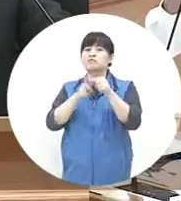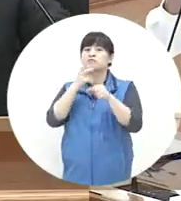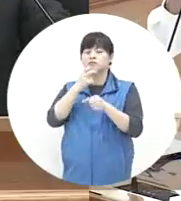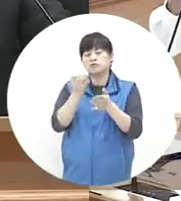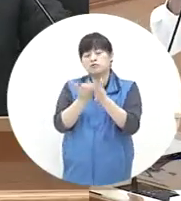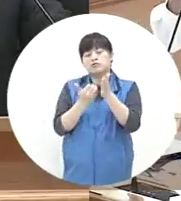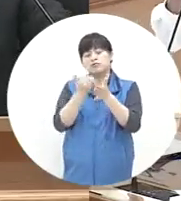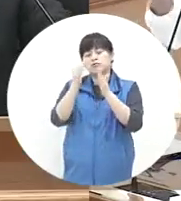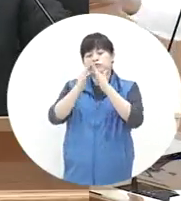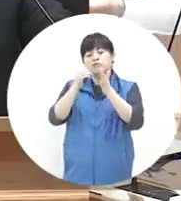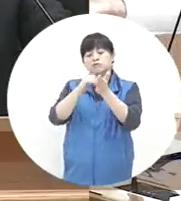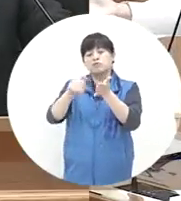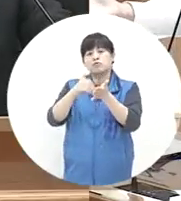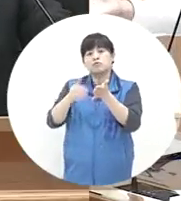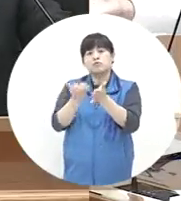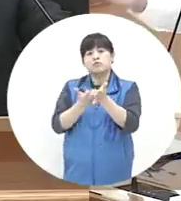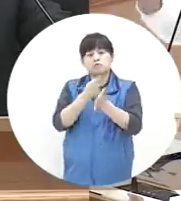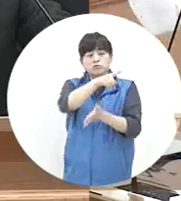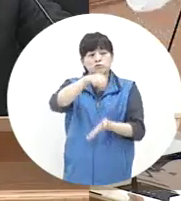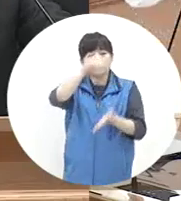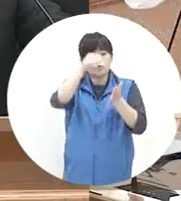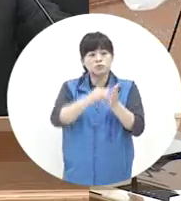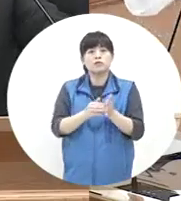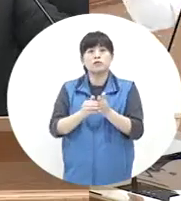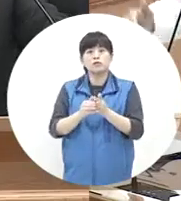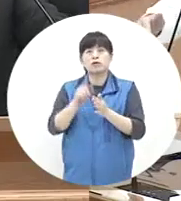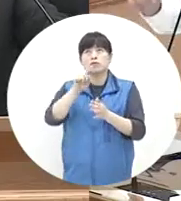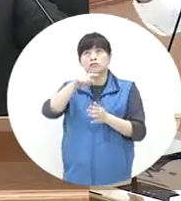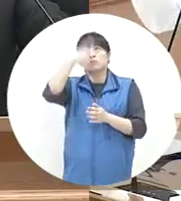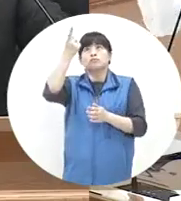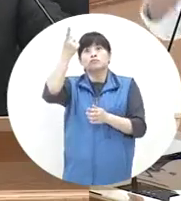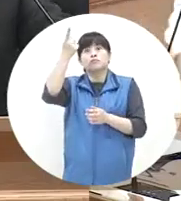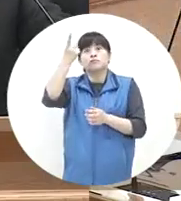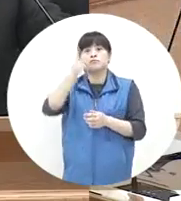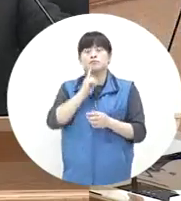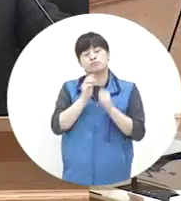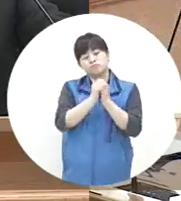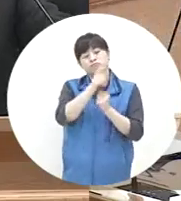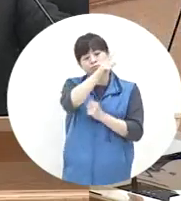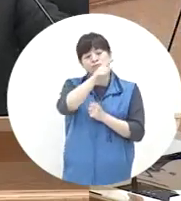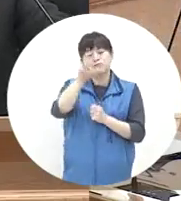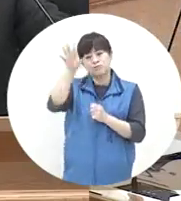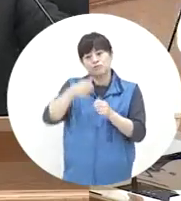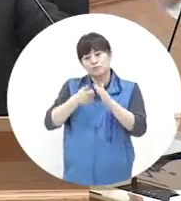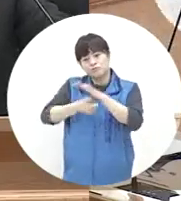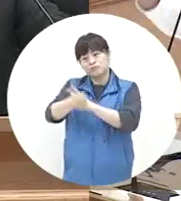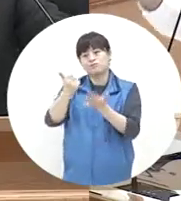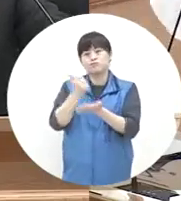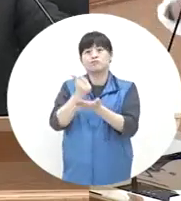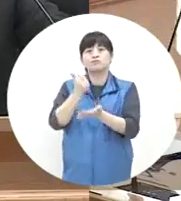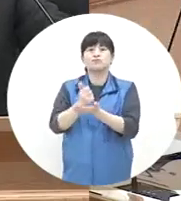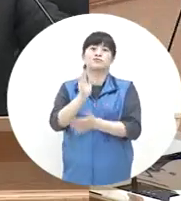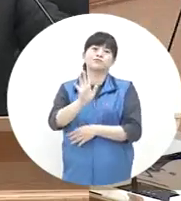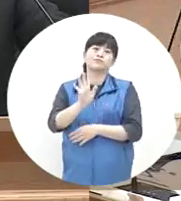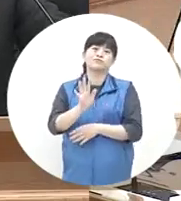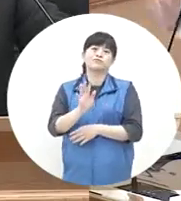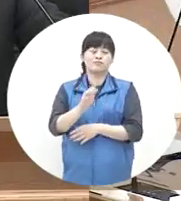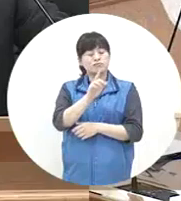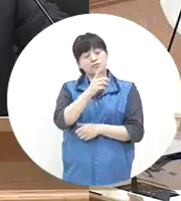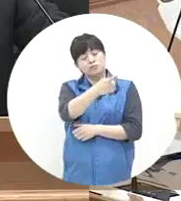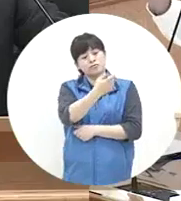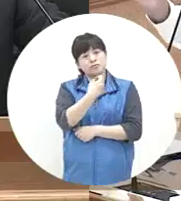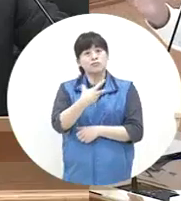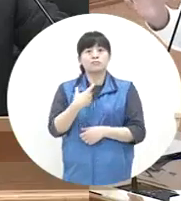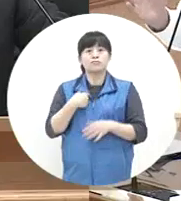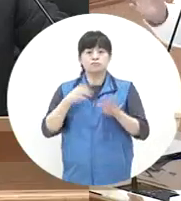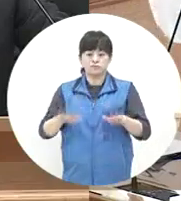你现在都在讲到，刚好你也讲到到往上面。 当然、啊。 那恭喜你拿到入场券了嘛？来，那你要跟我讲。我们